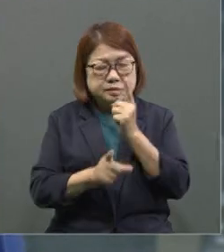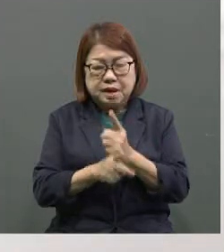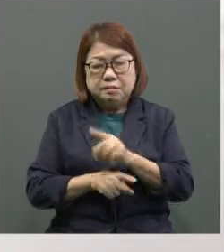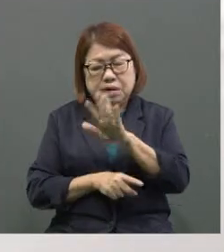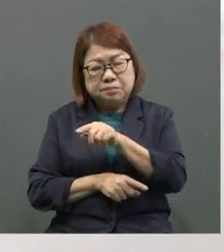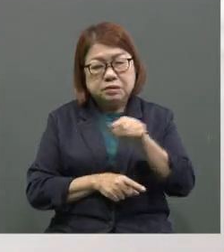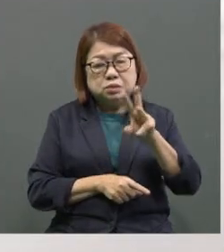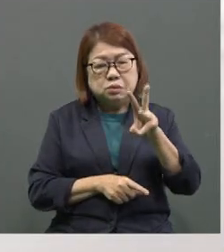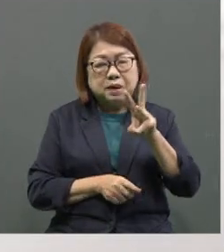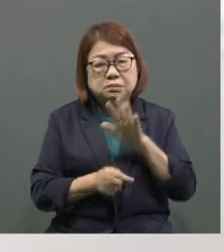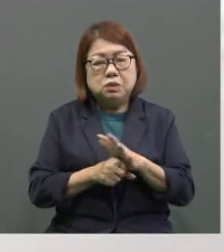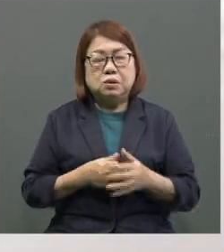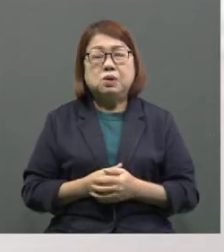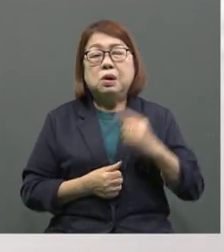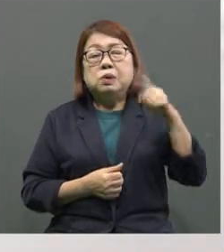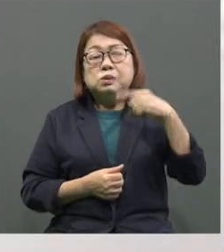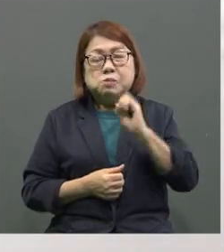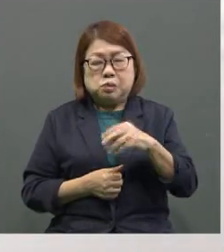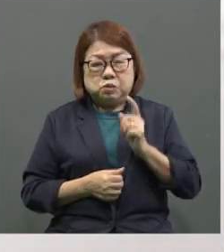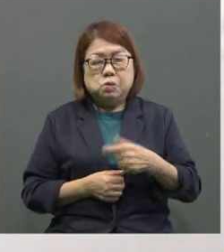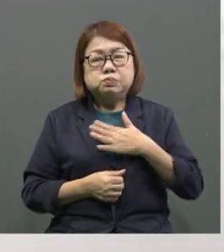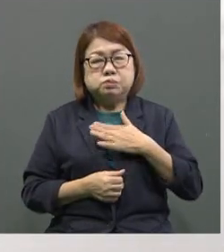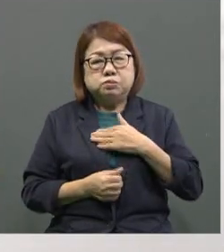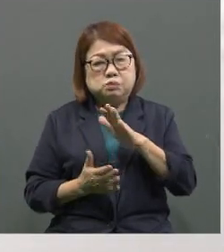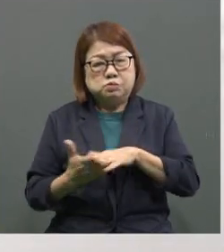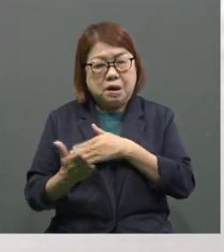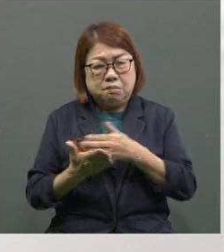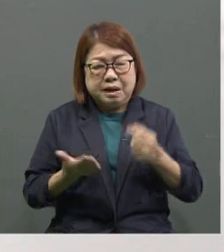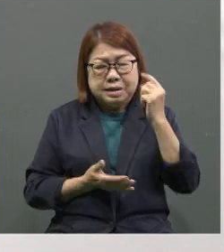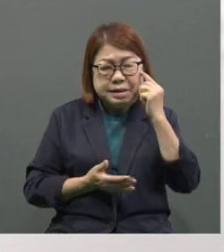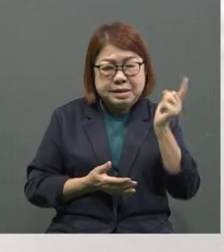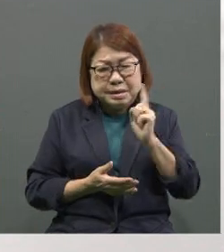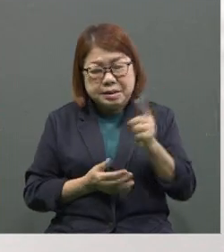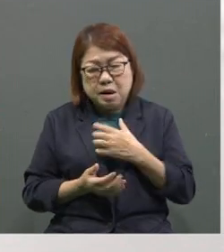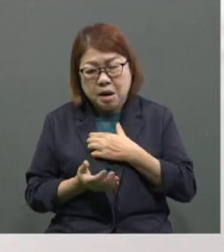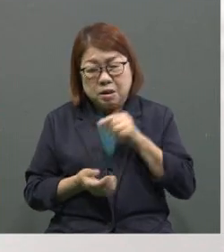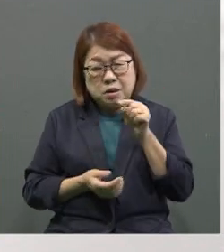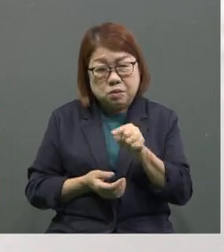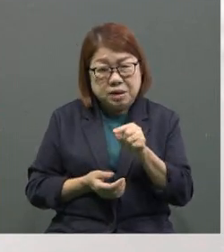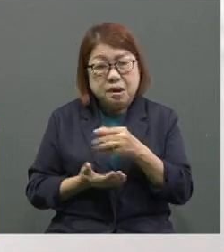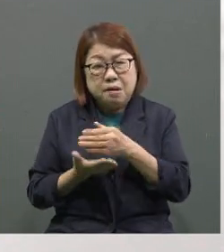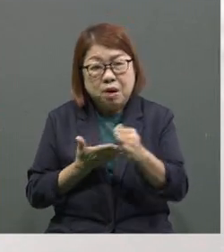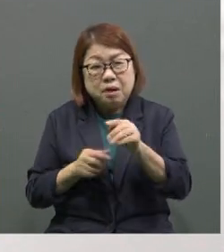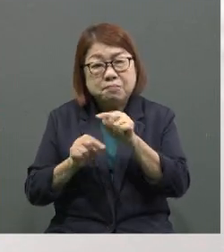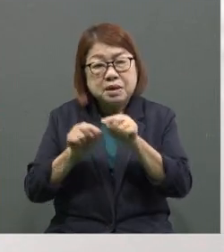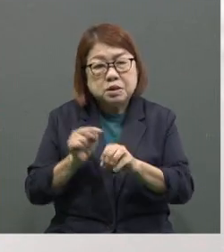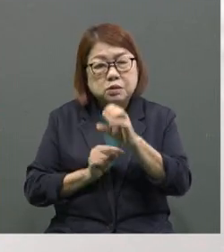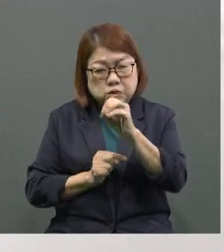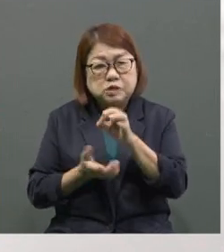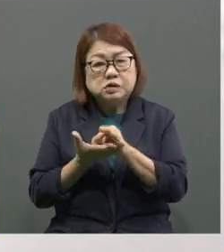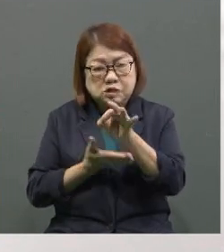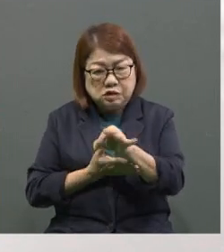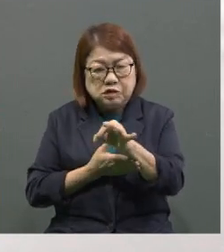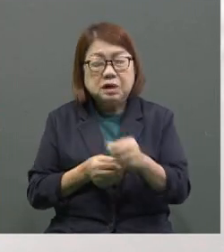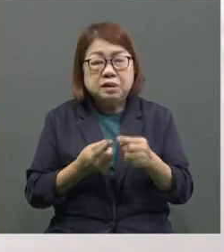นี้เอ่อก็อาจจะต้องวางแผนเฉพาะสินค้าที่เราจะแบ่งผ่อนชำระพวก 0%อย่าเงี้ยค่ะแต่